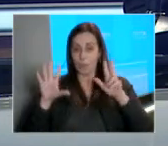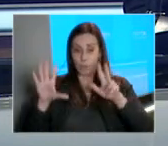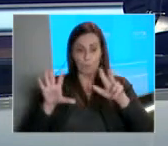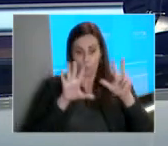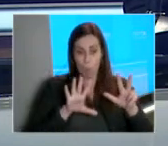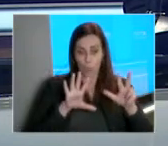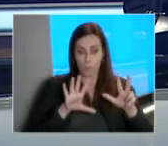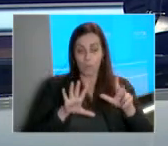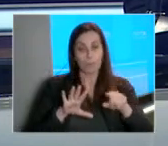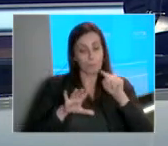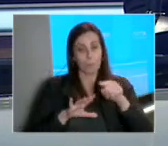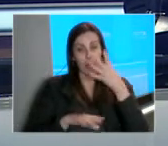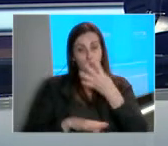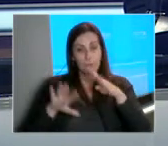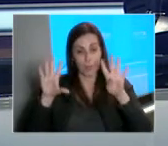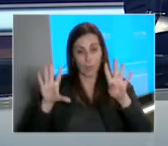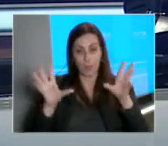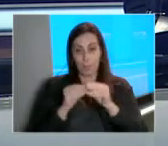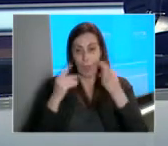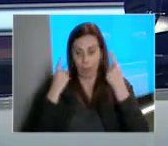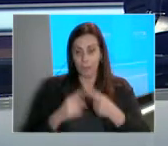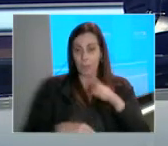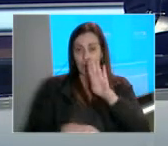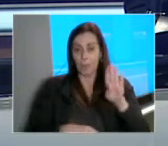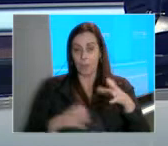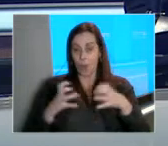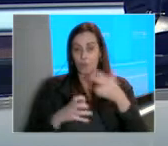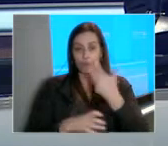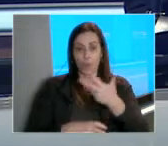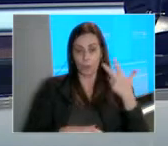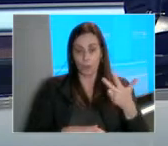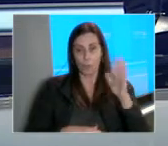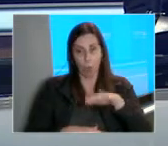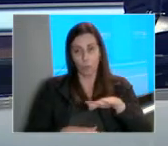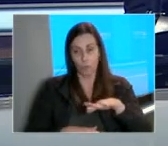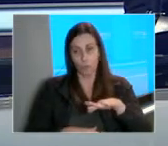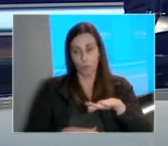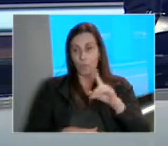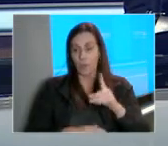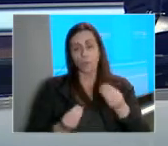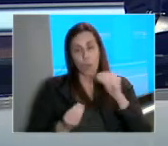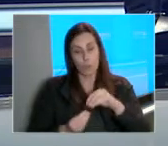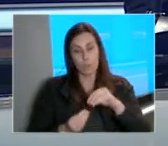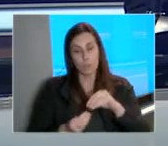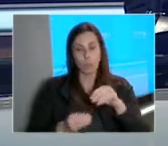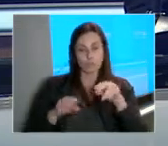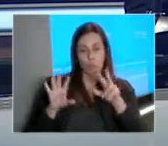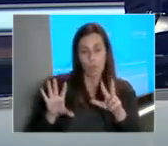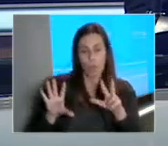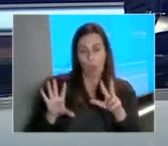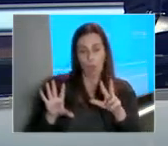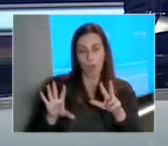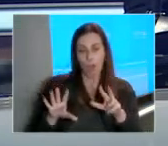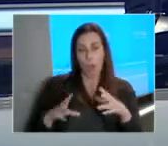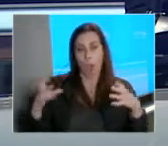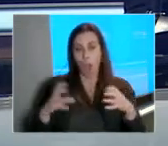8 ו-8, זה מגיע ל-49 עם החרדיות נתניהו, הגוש 33, בעוד ואז תוסיפו לזה עוד שמונה שלהם. השאלה אם